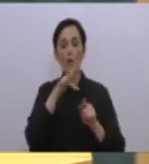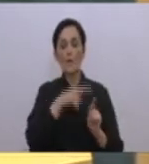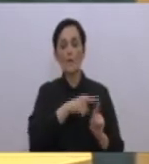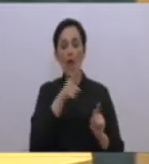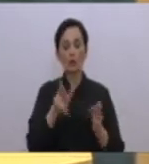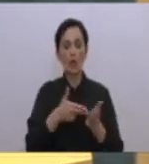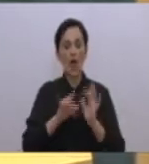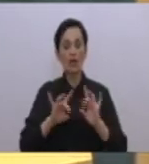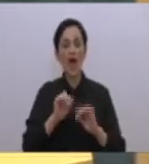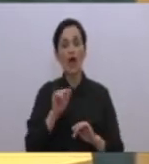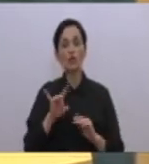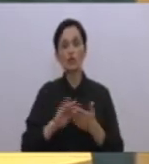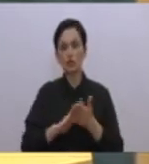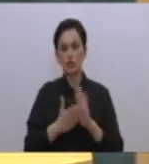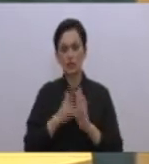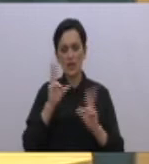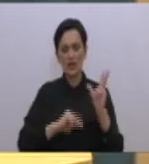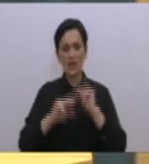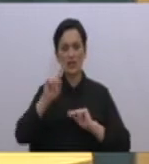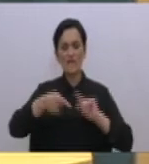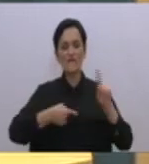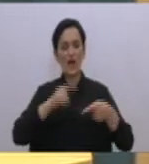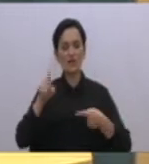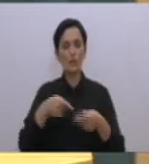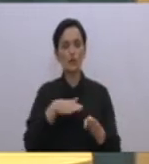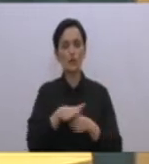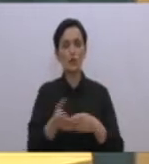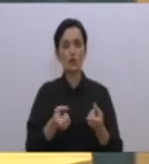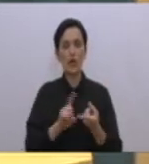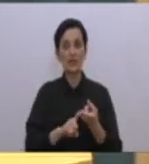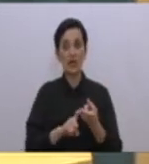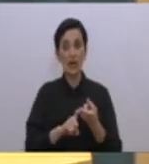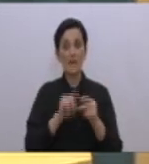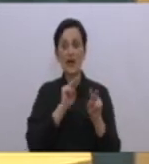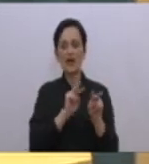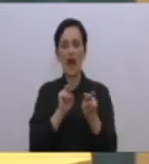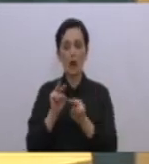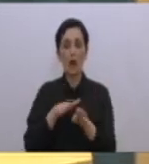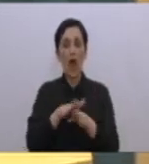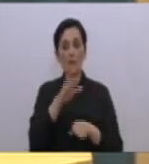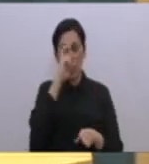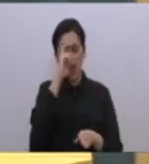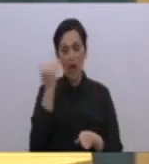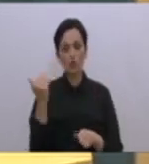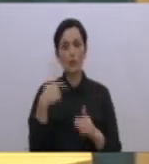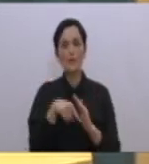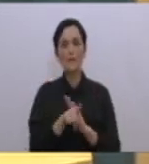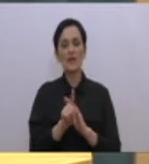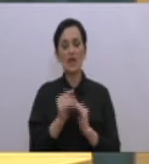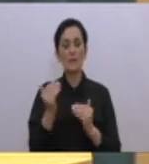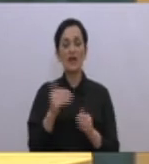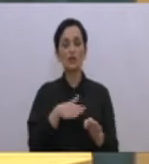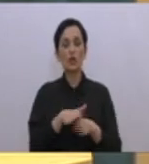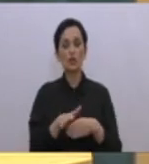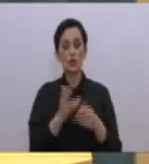ანგარიშებს ასოცირების შეთანხმებით გათვალისწინებული ვალდებულებების შესრულების შესახებ. გააკონტროლებს აღმასრულებელ ხელისუფლების მიერ მათ